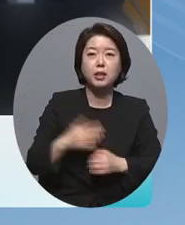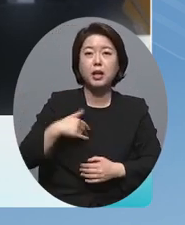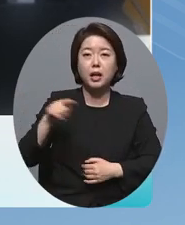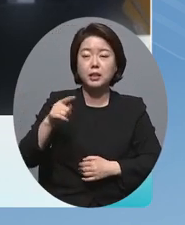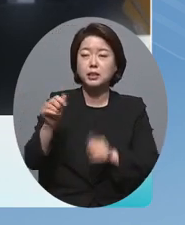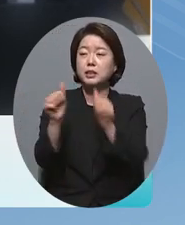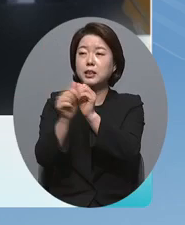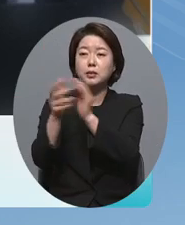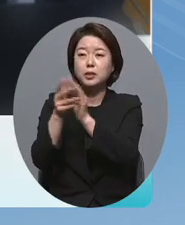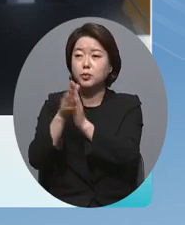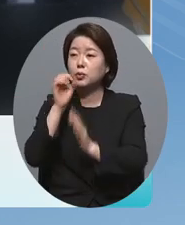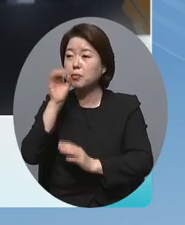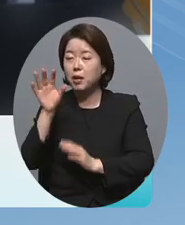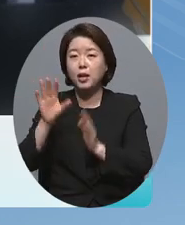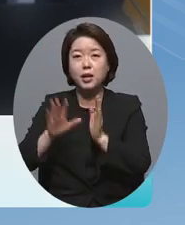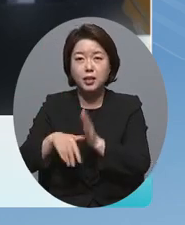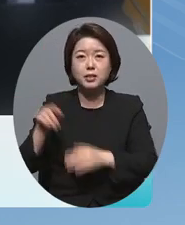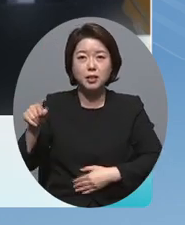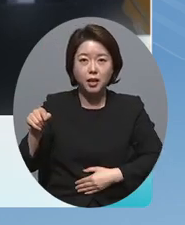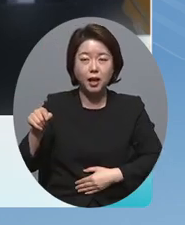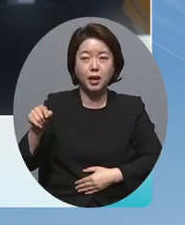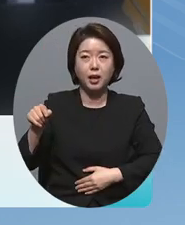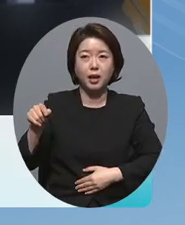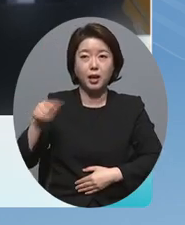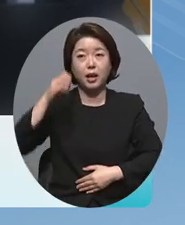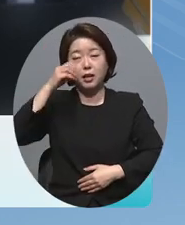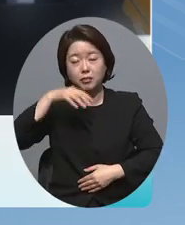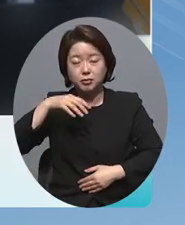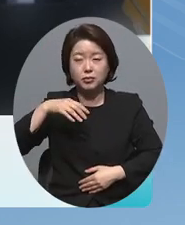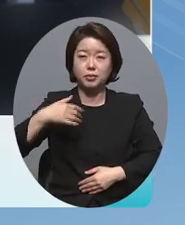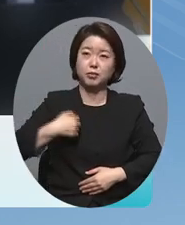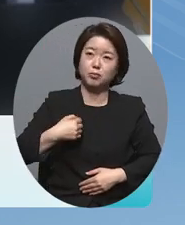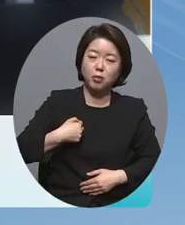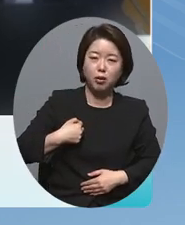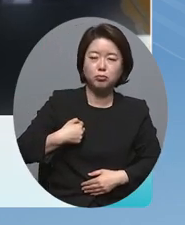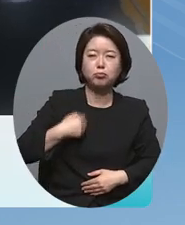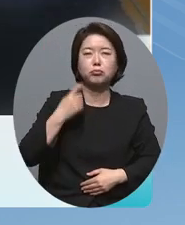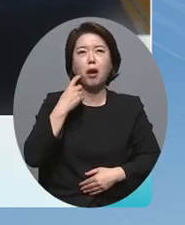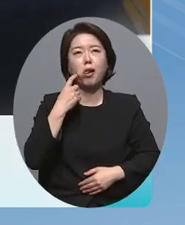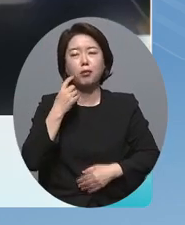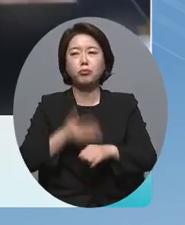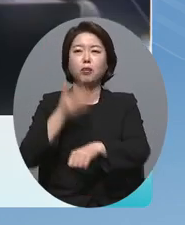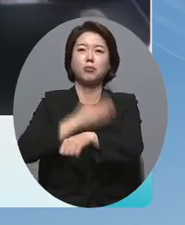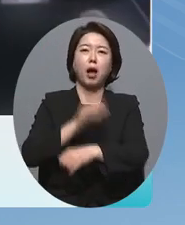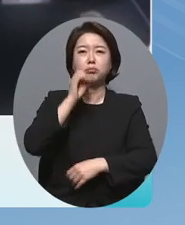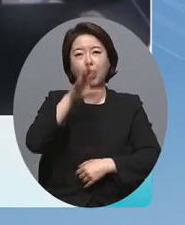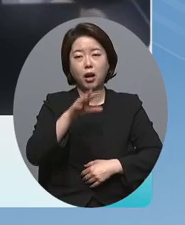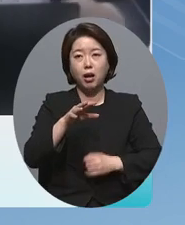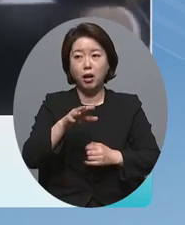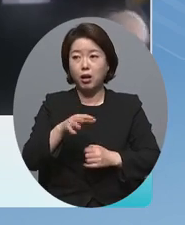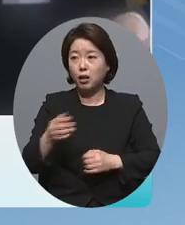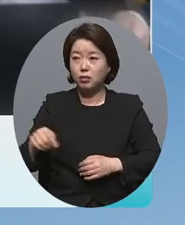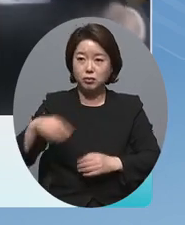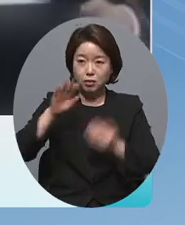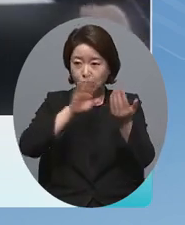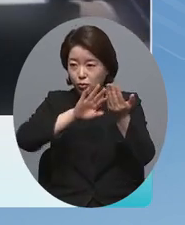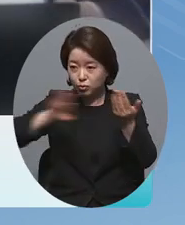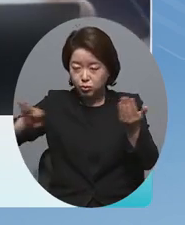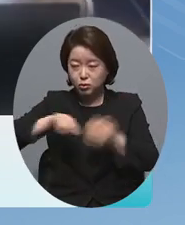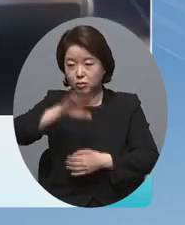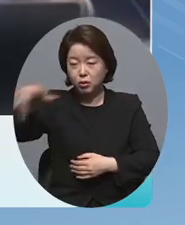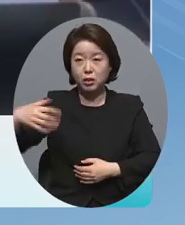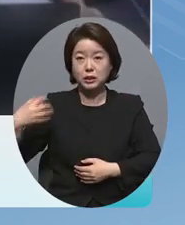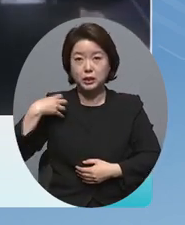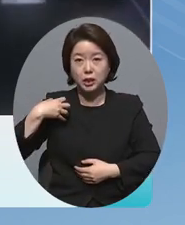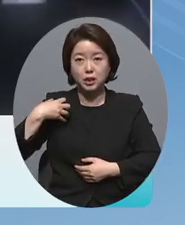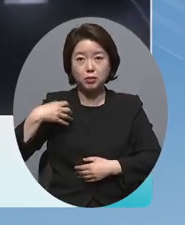남자친구랑 얘기했을 때 그냥 내가 그냥 지어서 한 얘기야. 이렇게 얘기하면 다 뒤에 부분은 책임이 없어질